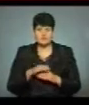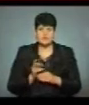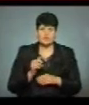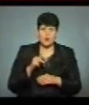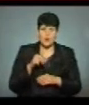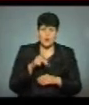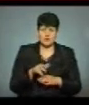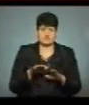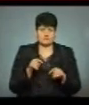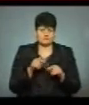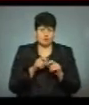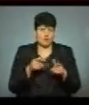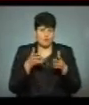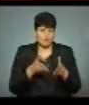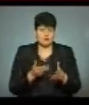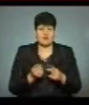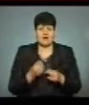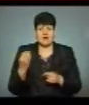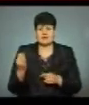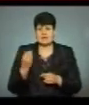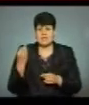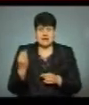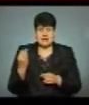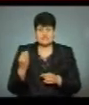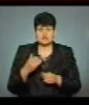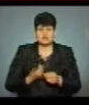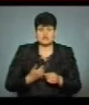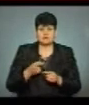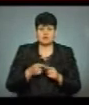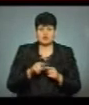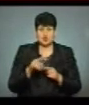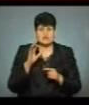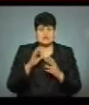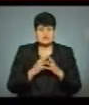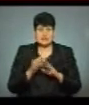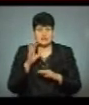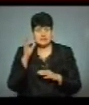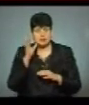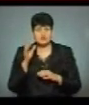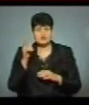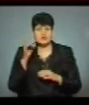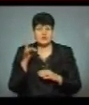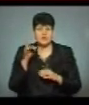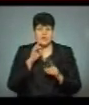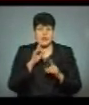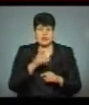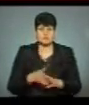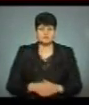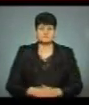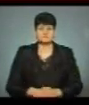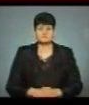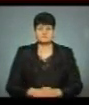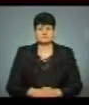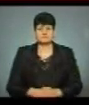ходять, власне, в місцеві школи. Але до інтересів жителів цього села не прислухається Чортківська районна рада. Давайте почуємо її мешканця.